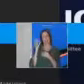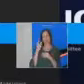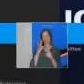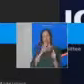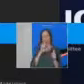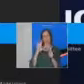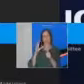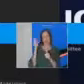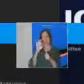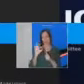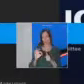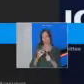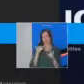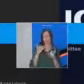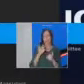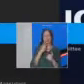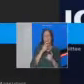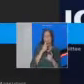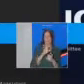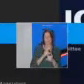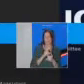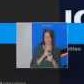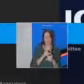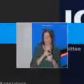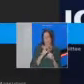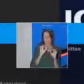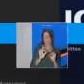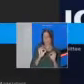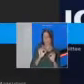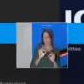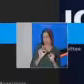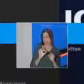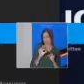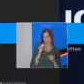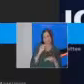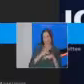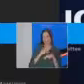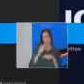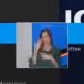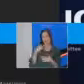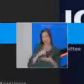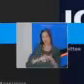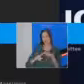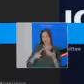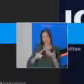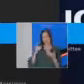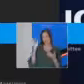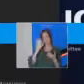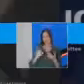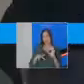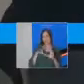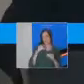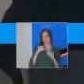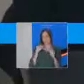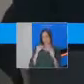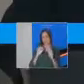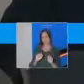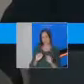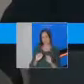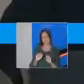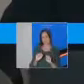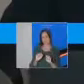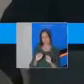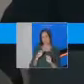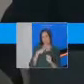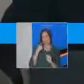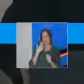ולקלינטון 62%, עכשיו ב-2020, כאמור, ממש עדכני ללפני חודש, אחוז המצביעים